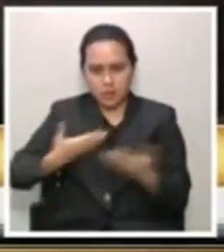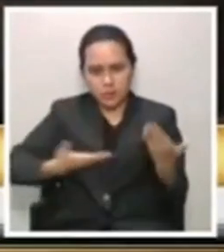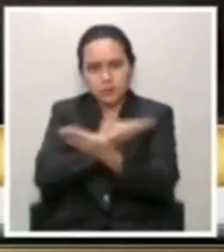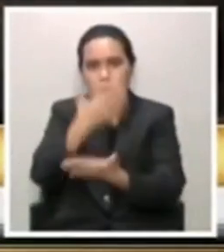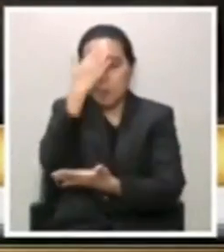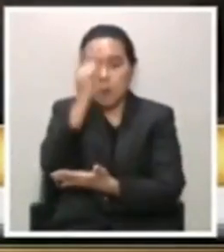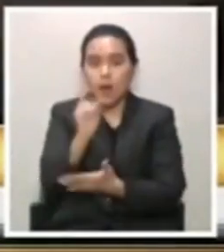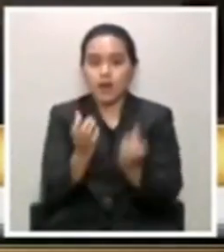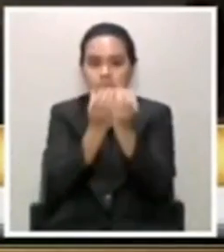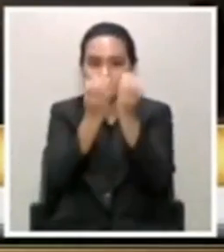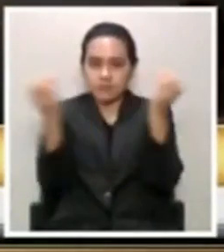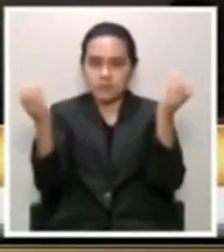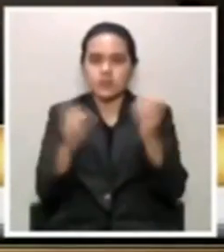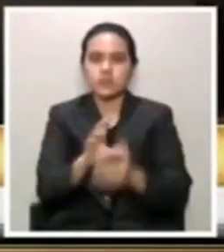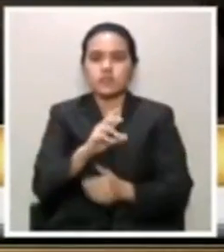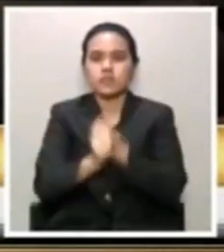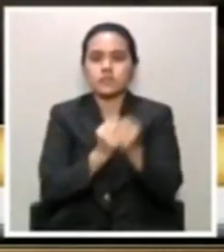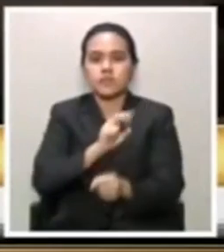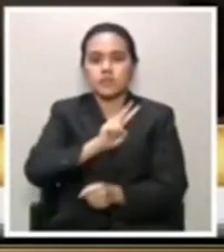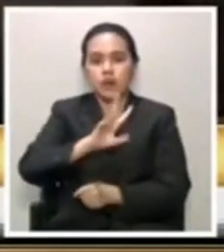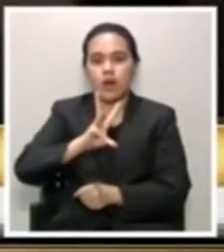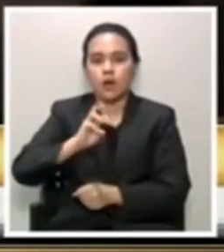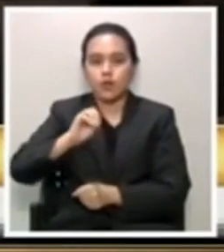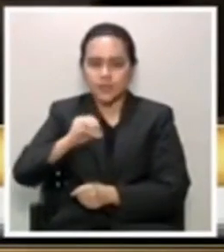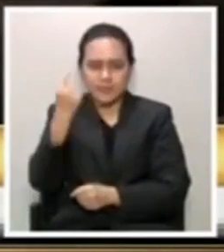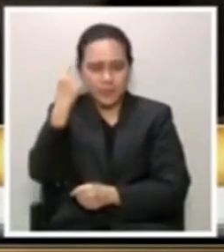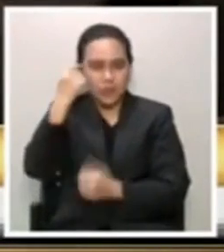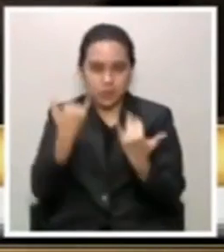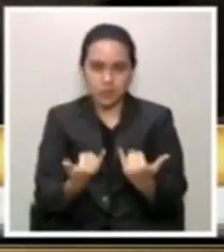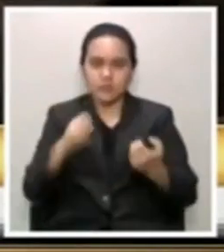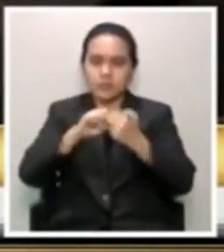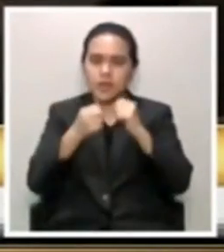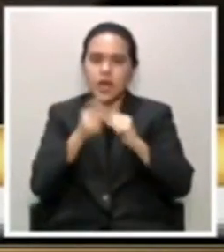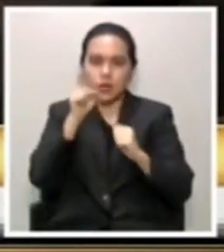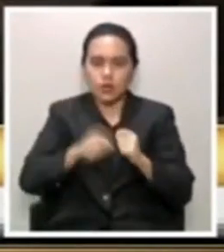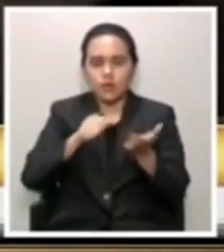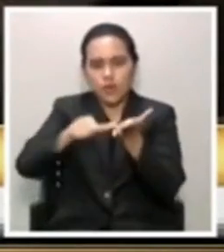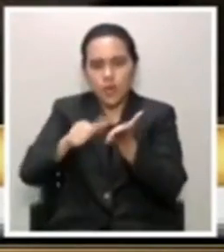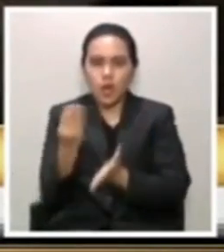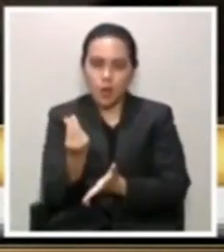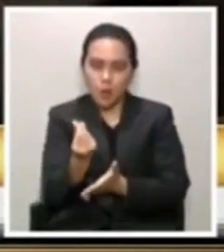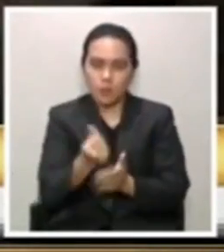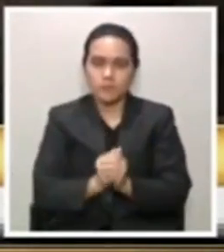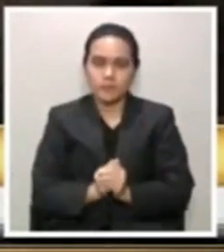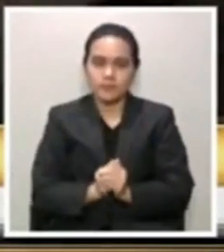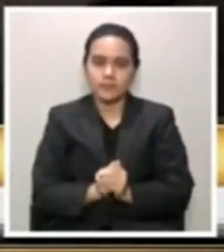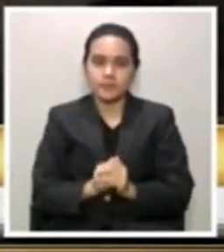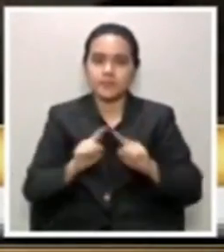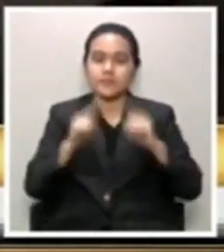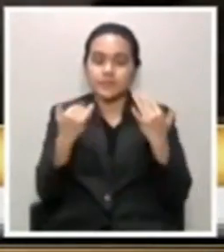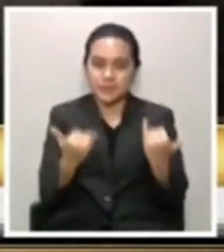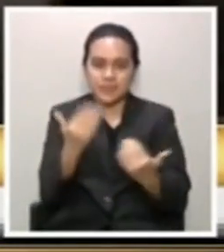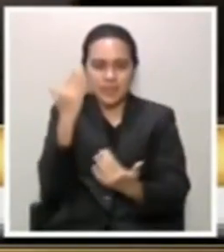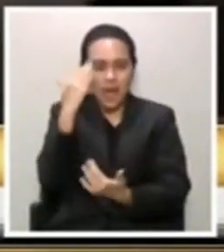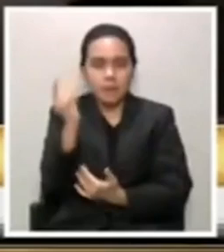รรมนูญ2560นี้มีปัญหาที่จะต้องแก้ไขโดยเร็วแต่พวกเราก็ทราบดีครับท่านประธานว่ารัฐธรรมนู